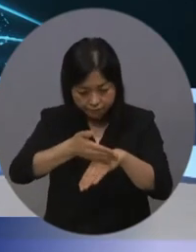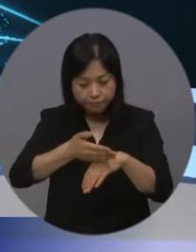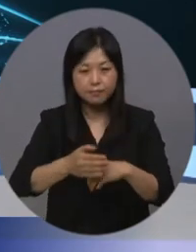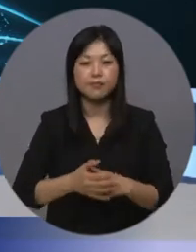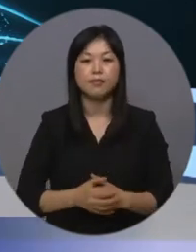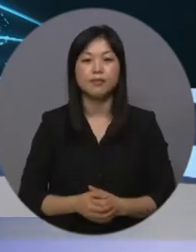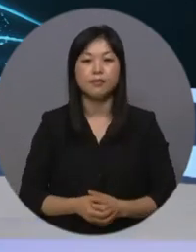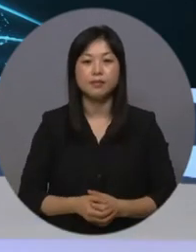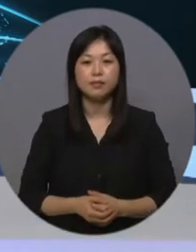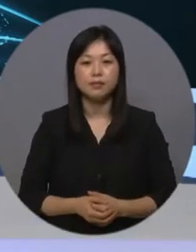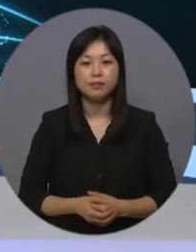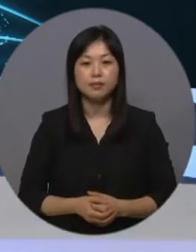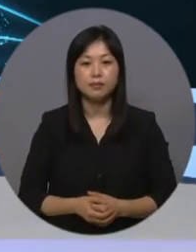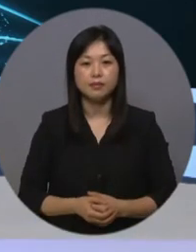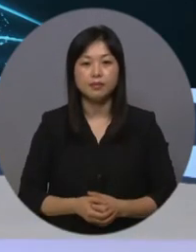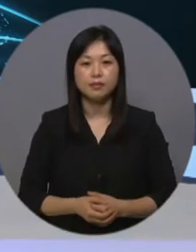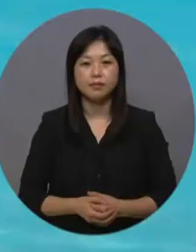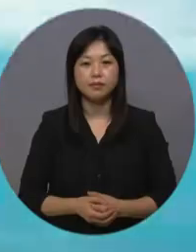고맙습니다.